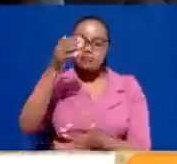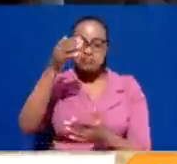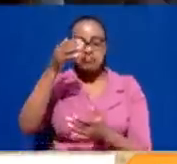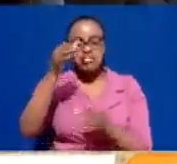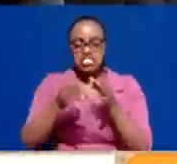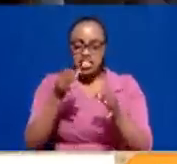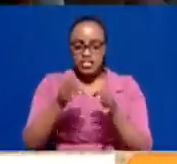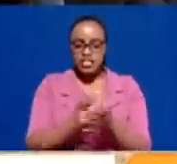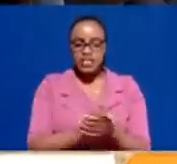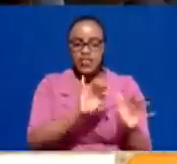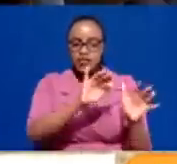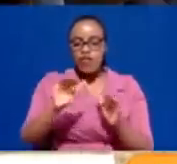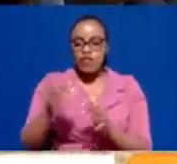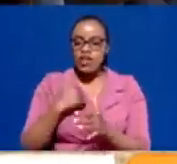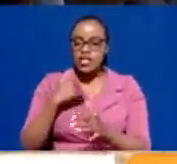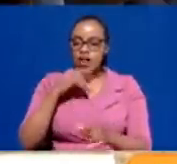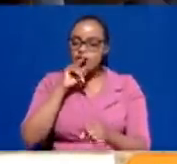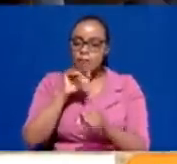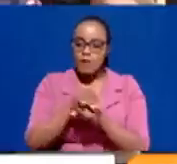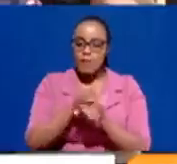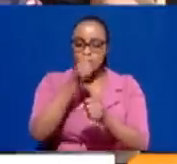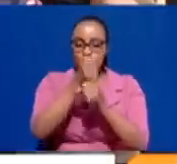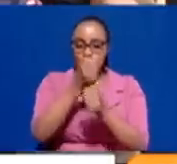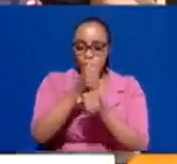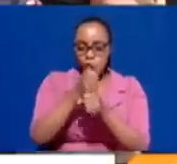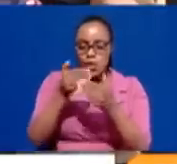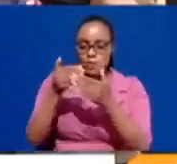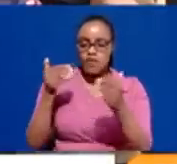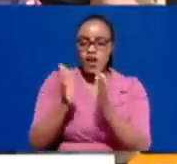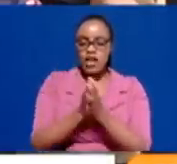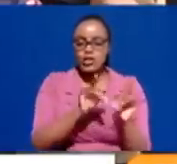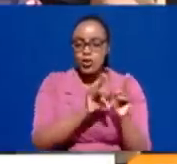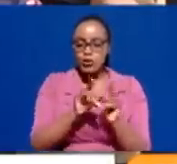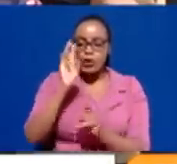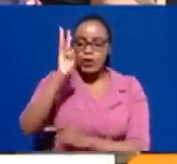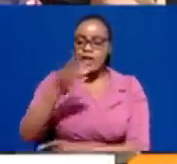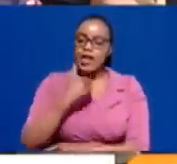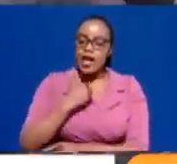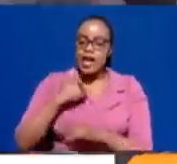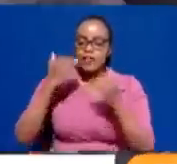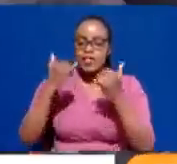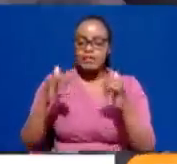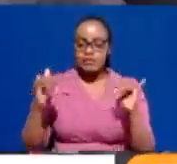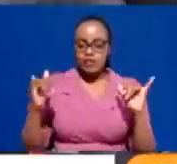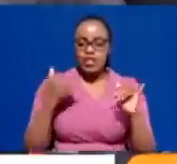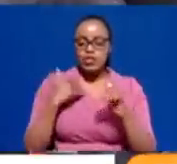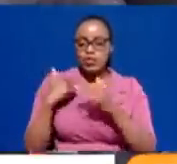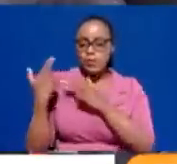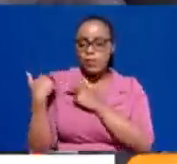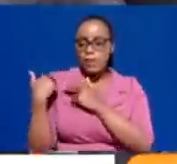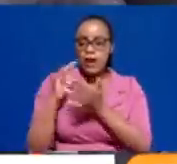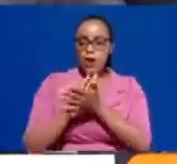Rais Mteule akihakikishia viongozi na watumishi wa umma kuwa watakuwa na uhuru wa kutekeleza wajibu wao